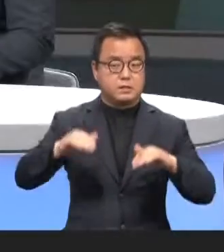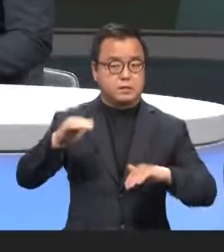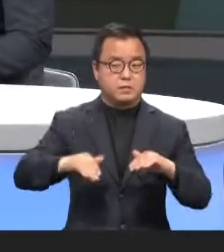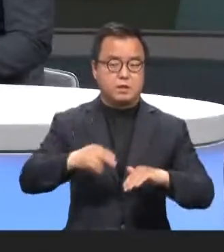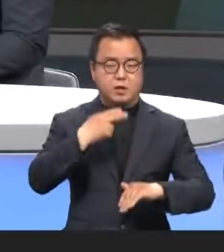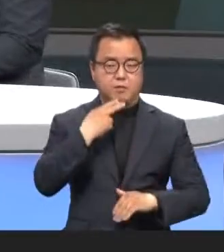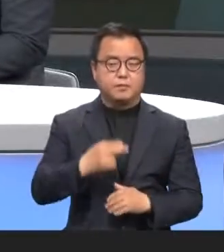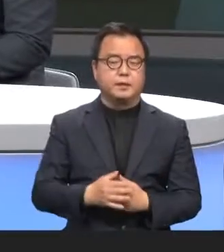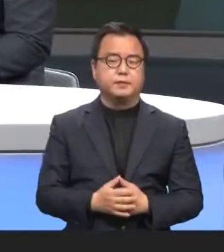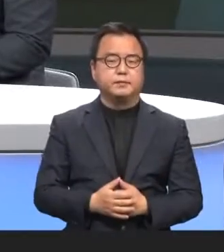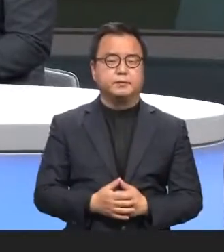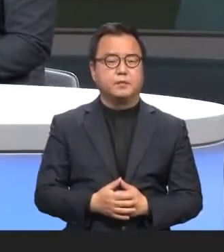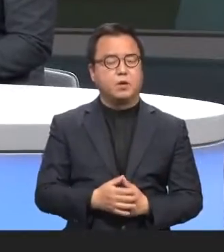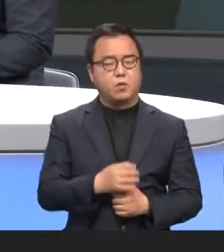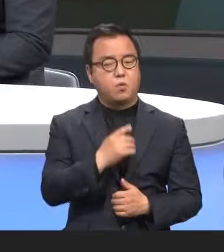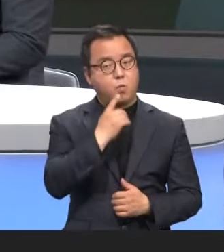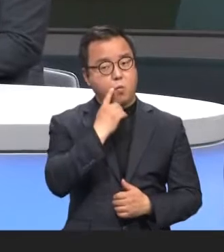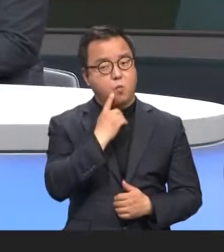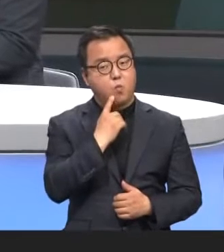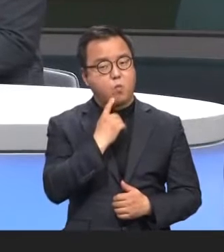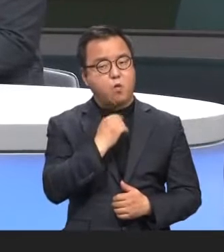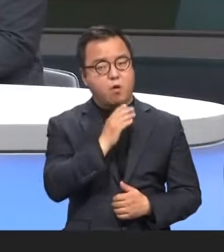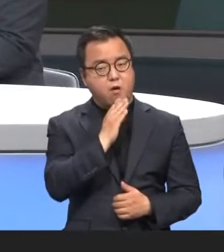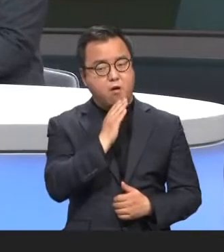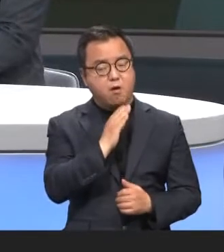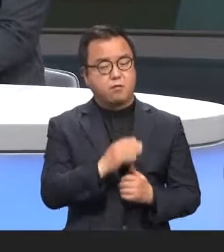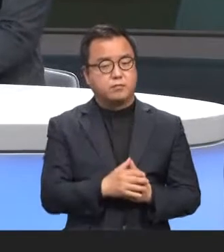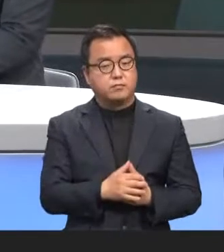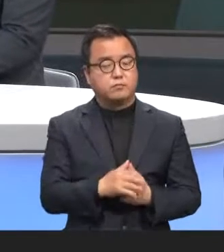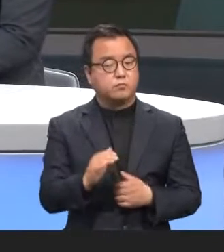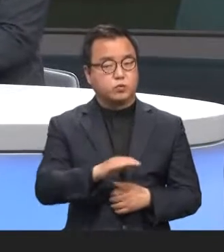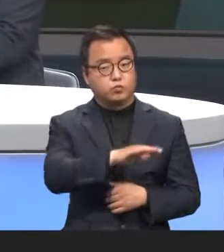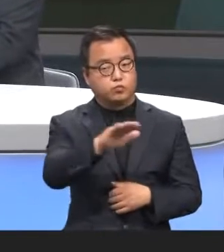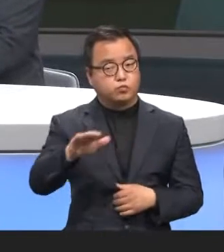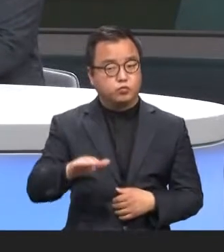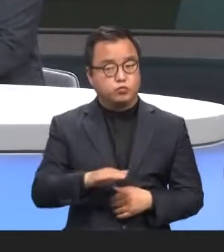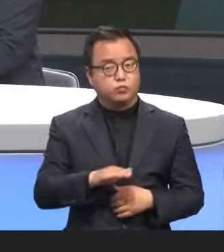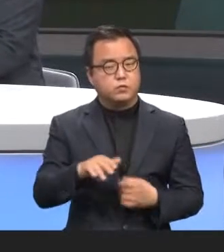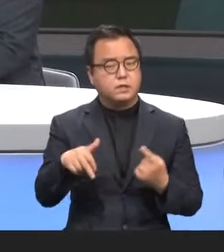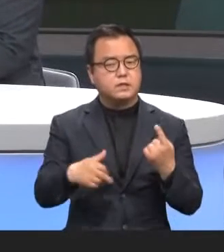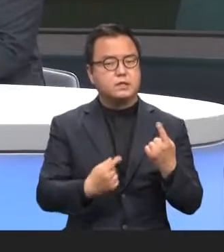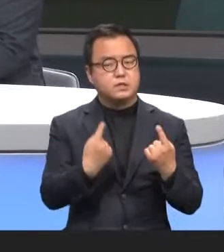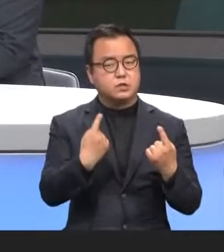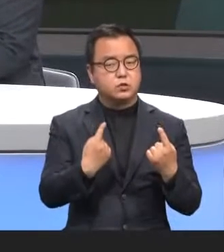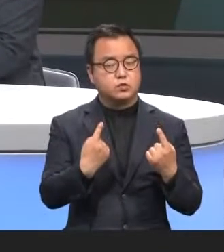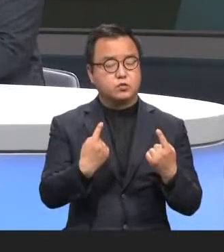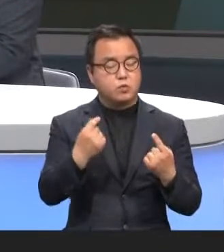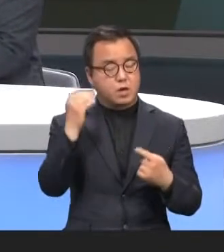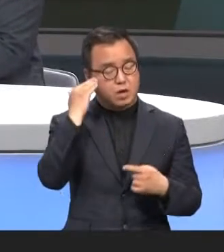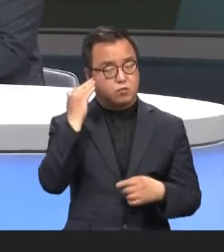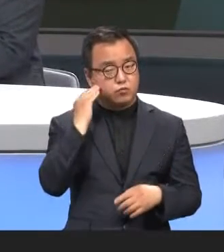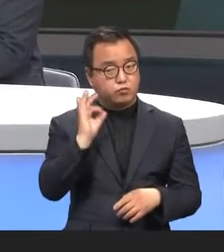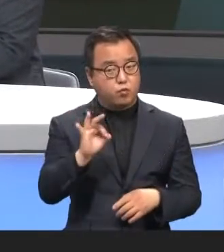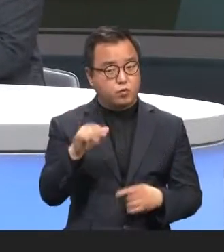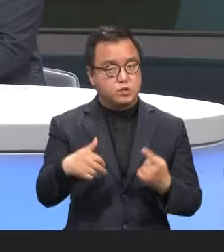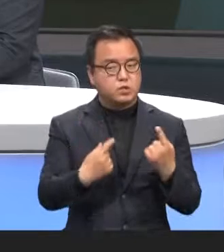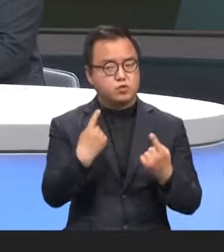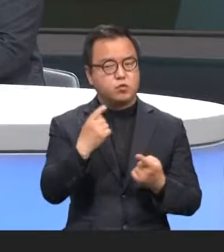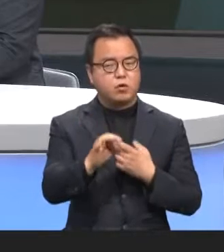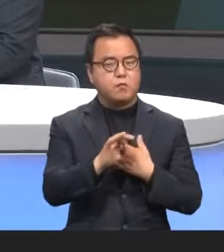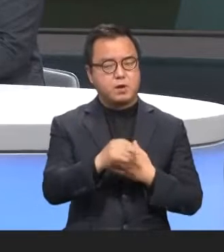철 패했습니다 좀 부럽다는 생각도 듭니다 어 근데 우리 돈으로 일단 1조원 정도로 상당히 큰 규모 아니겠습니까 근데 이게